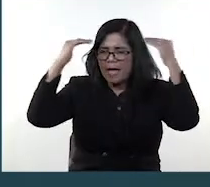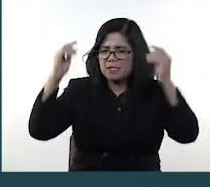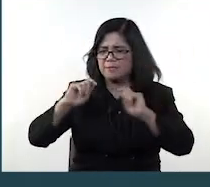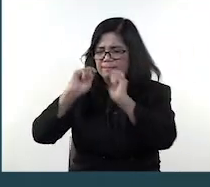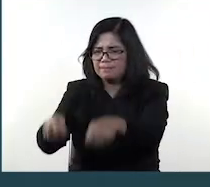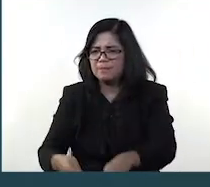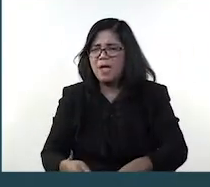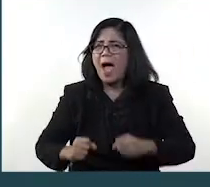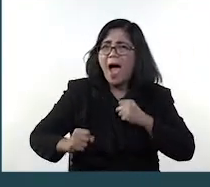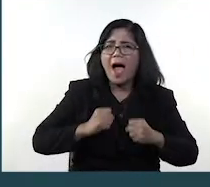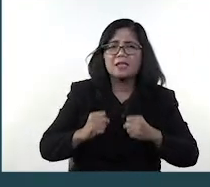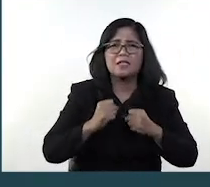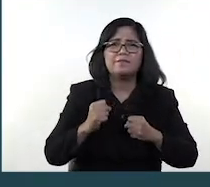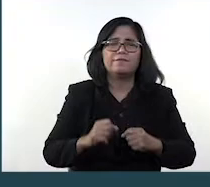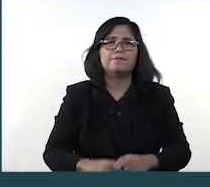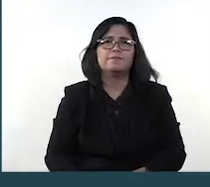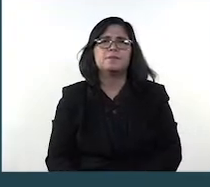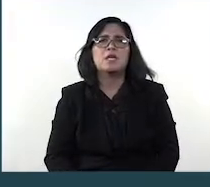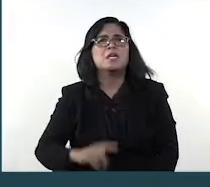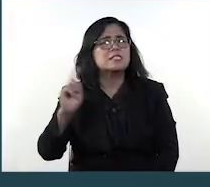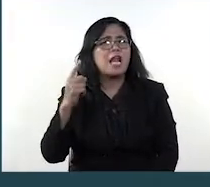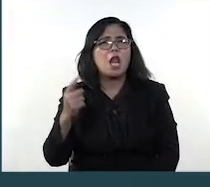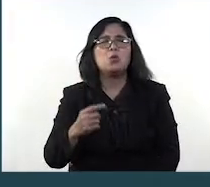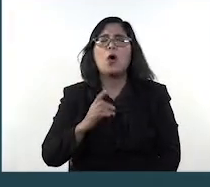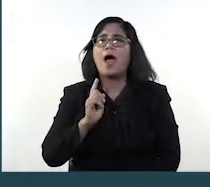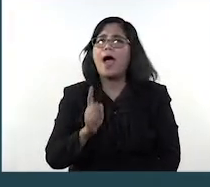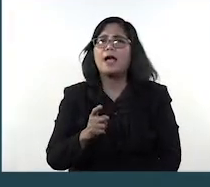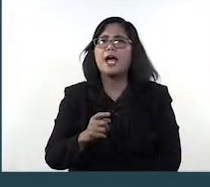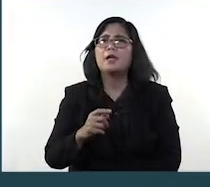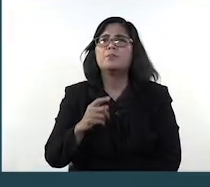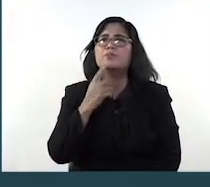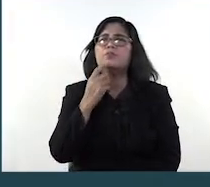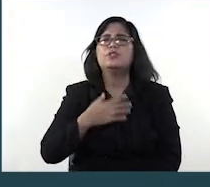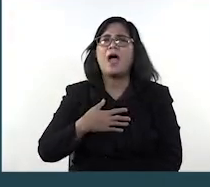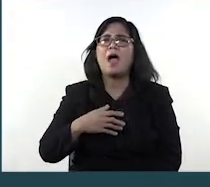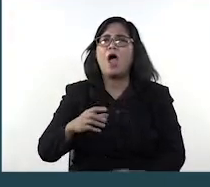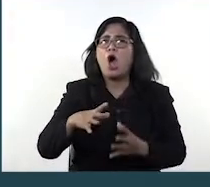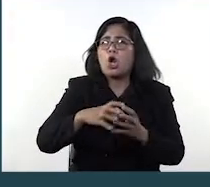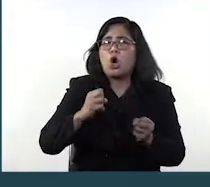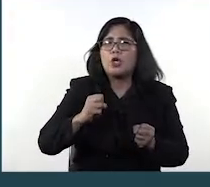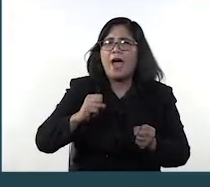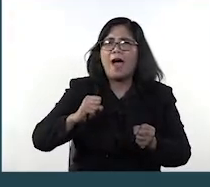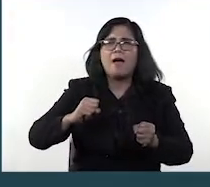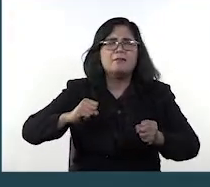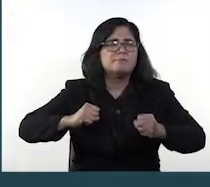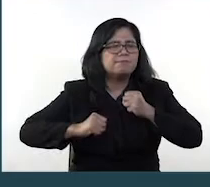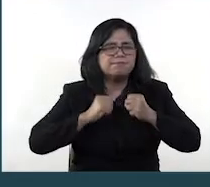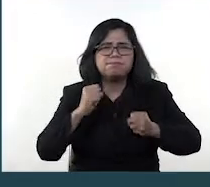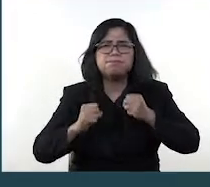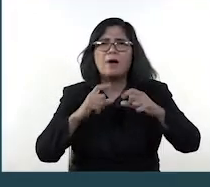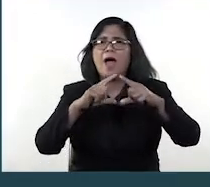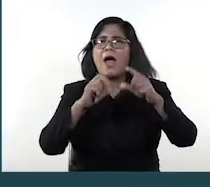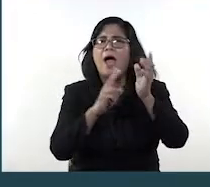karena orang aktif dan memiliki targetnya akan selalu memiliki Descent of enthusiasts Jadi kalau dasarnya kita